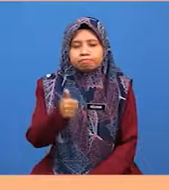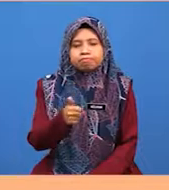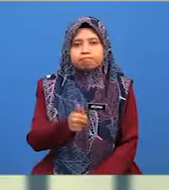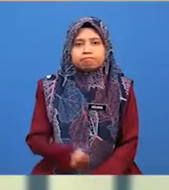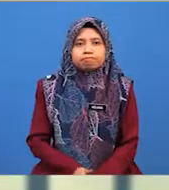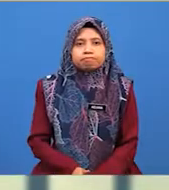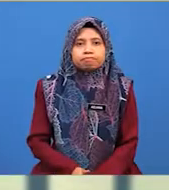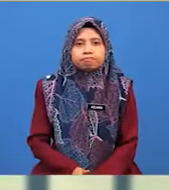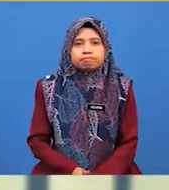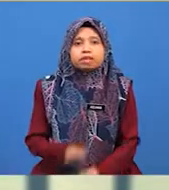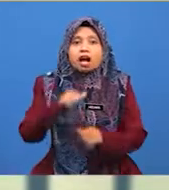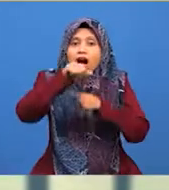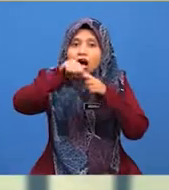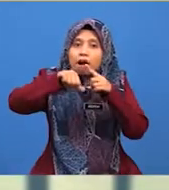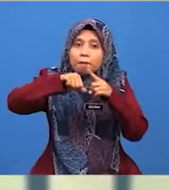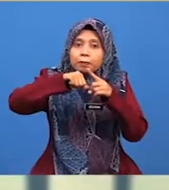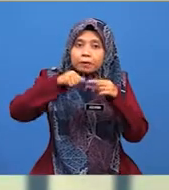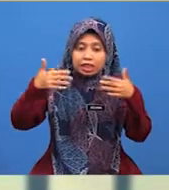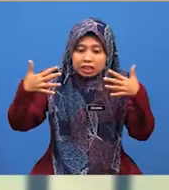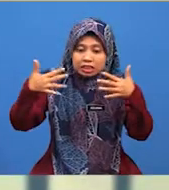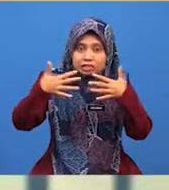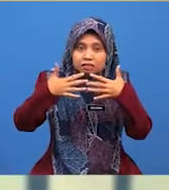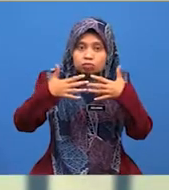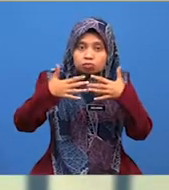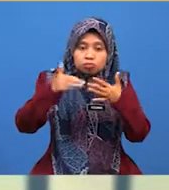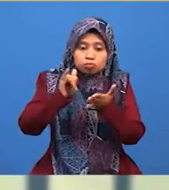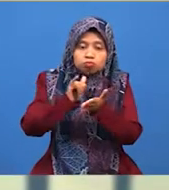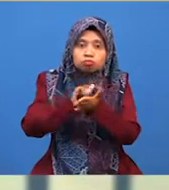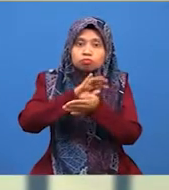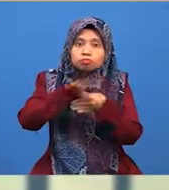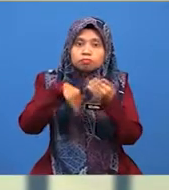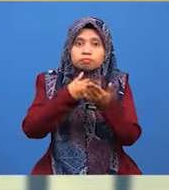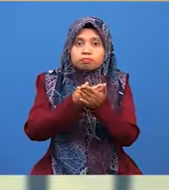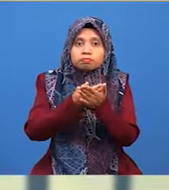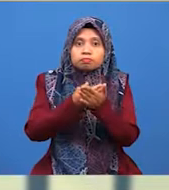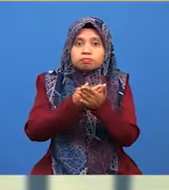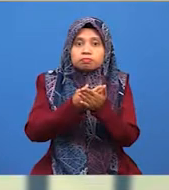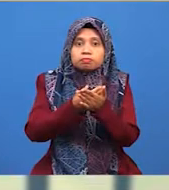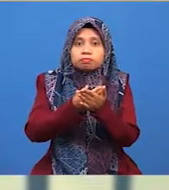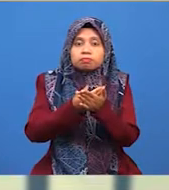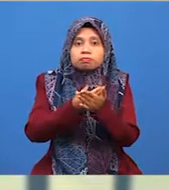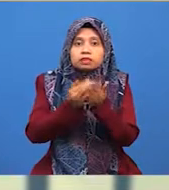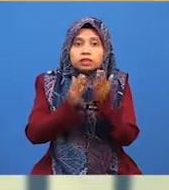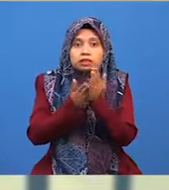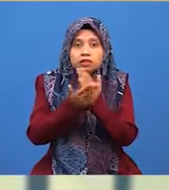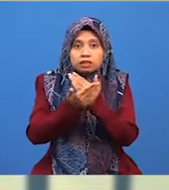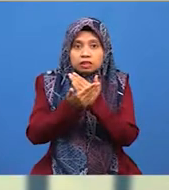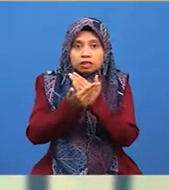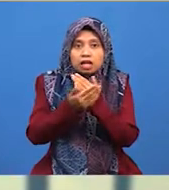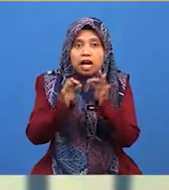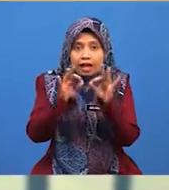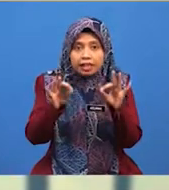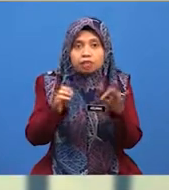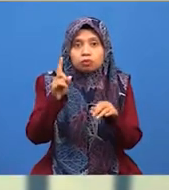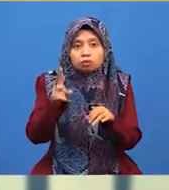Bagus. Apabila dicantumkan kedua-dua frasa subjek tersebut, maka ayat